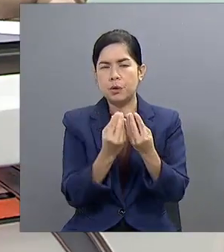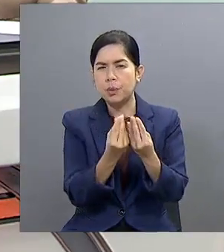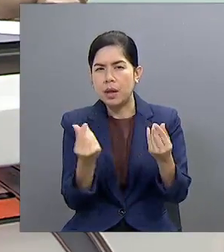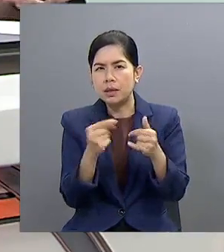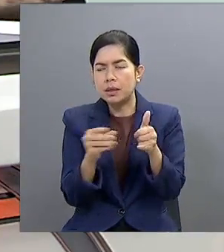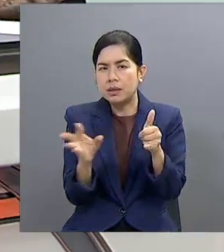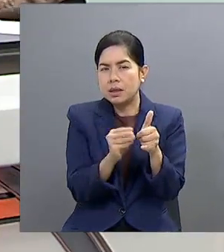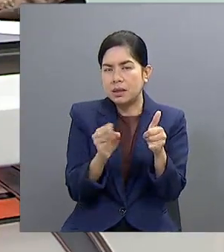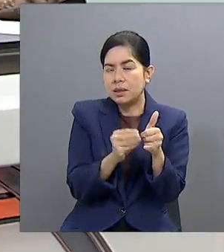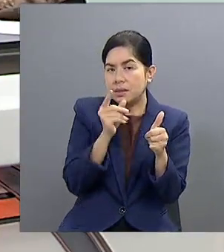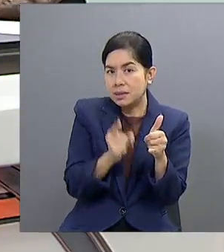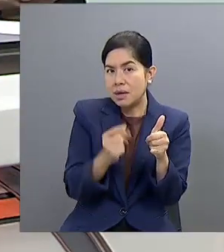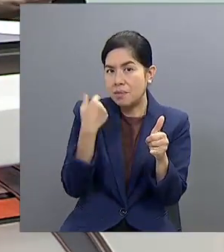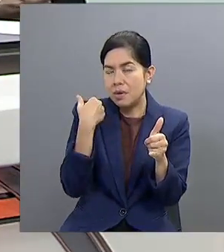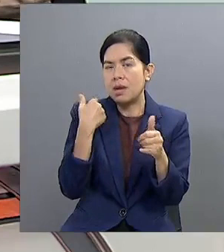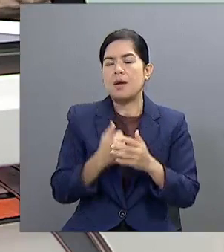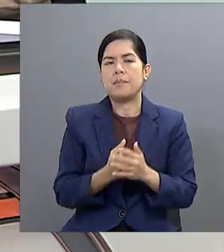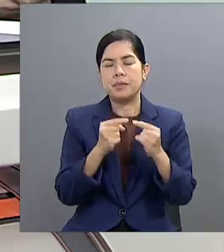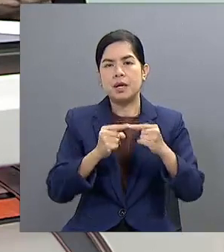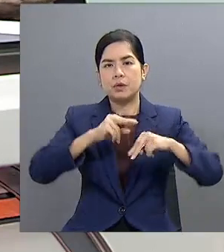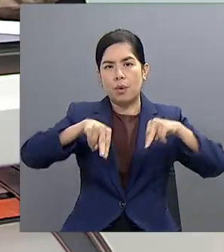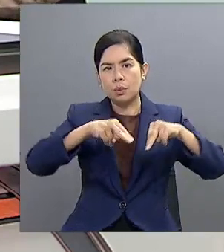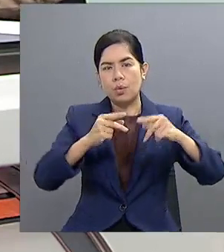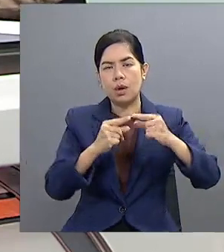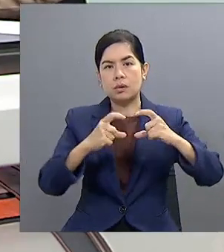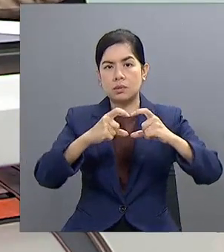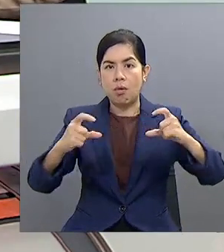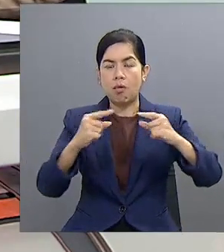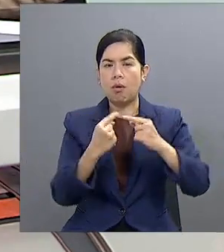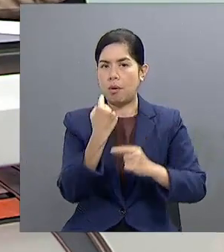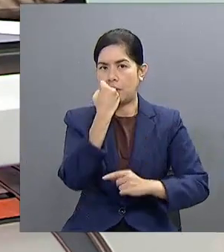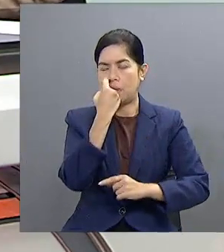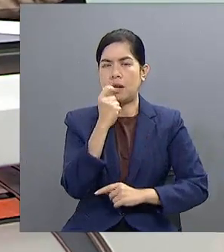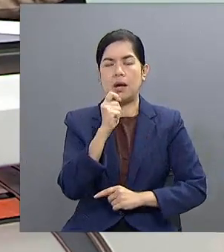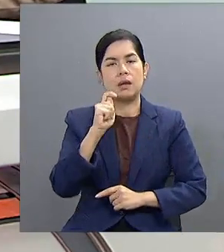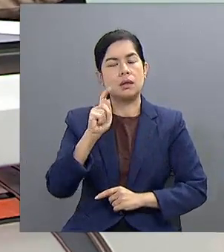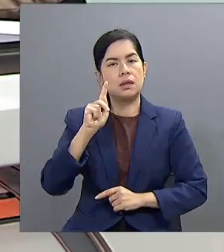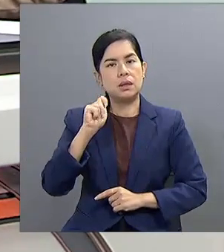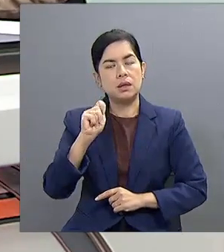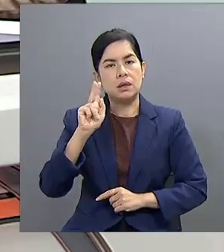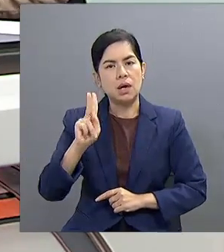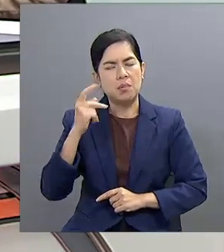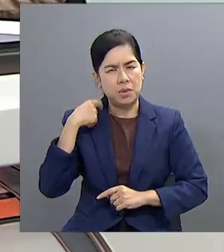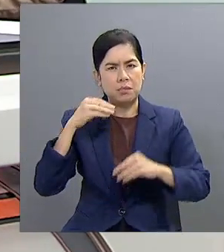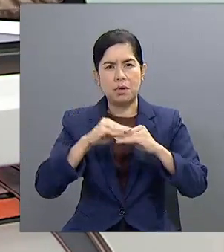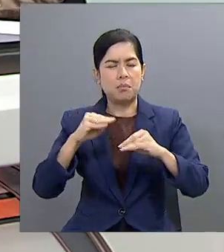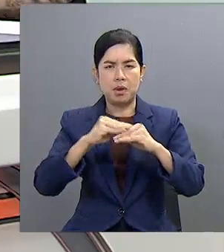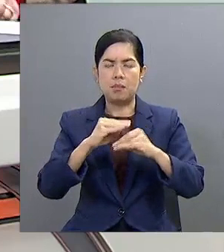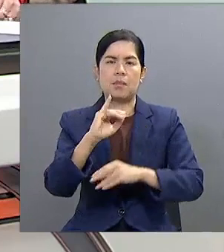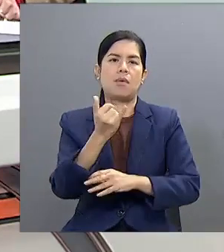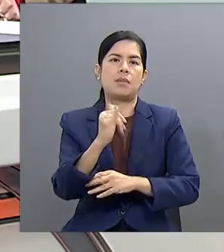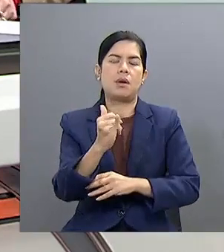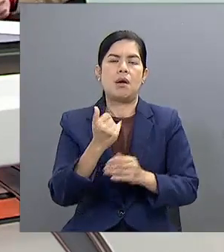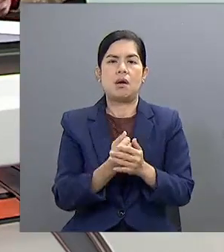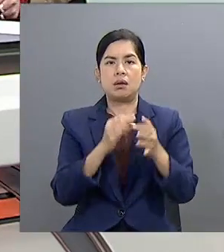ที่เกิดจากการตรวจเอทีเคจริงๆแล้วอาจจะมากกว่านี้ 10เท่าด้วยหรือไม่นะคะจากการแพร่ระบาดของเชื้อสายพันธุ์ใหม่ที่